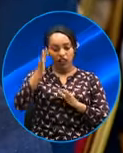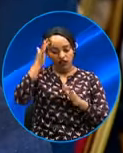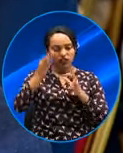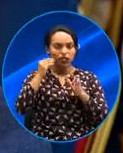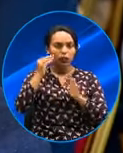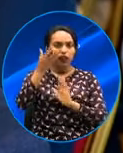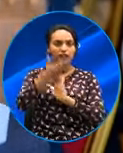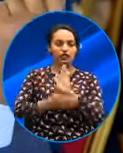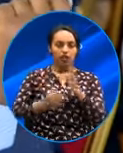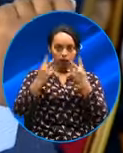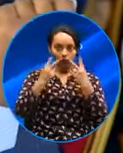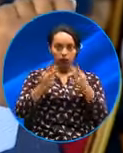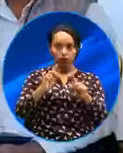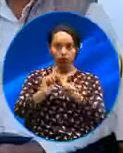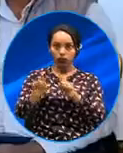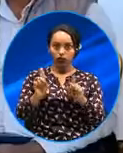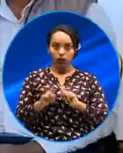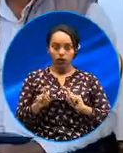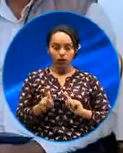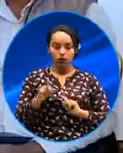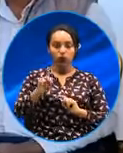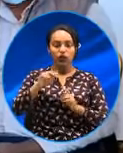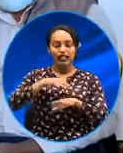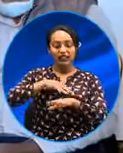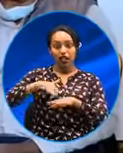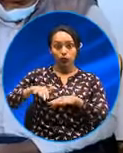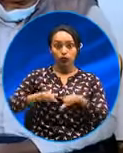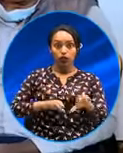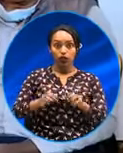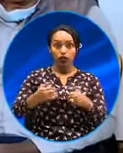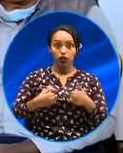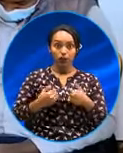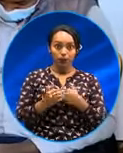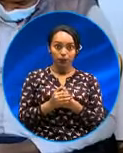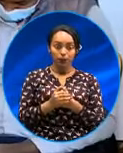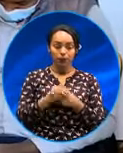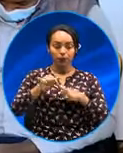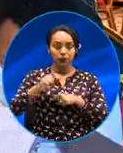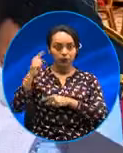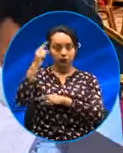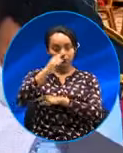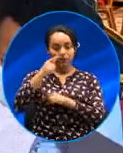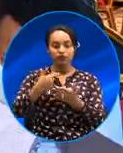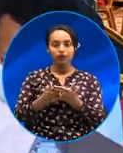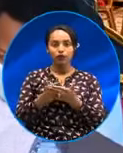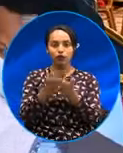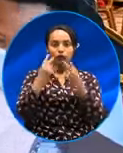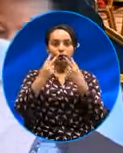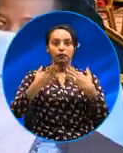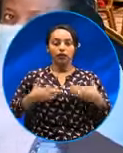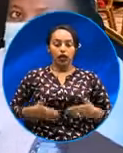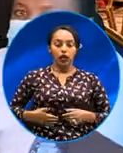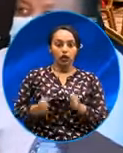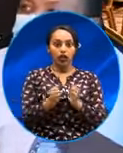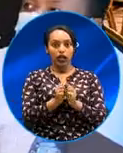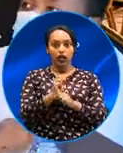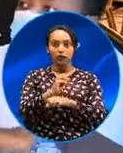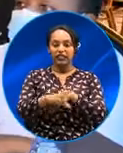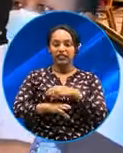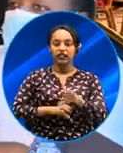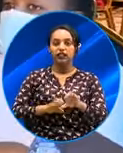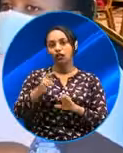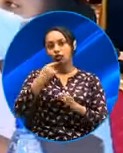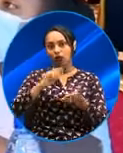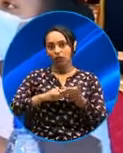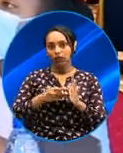ቤቶች አፈጻጸምን የተመለከቱ የተለያዩ የዳሰሳ ጥናቶች ተከናውነው በዛሬው ዕለት ከነኚህ ባለድርሻ አካላት ጋር ምክክር